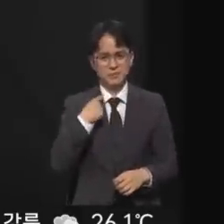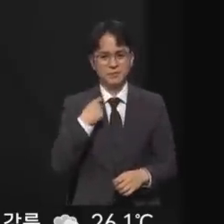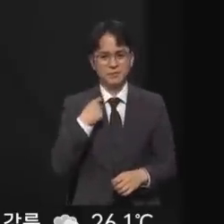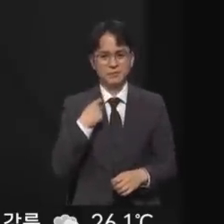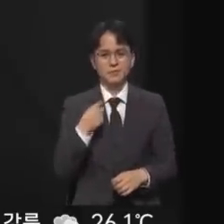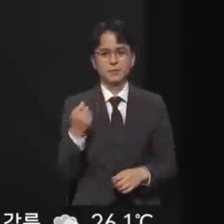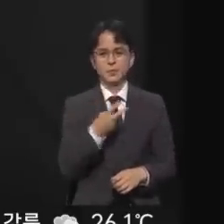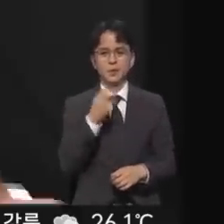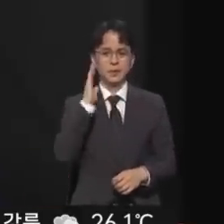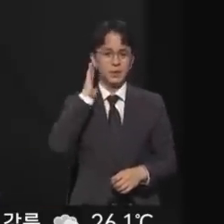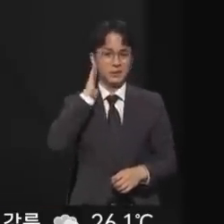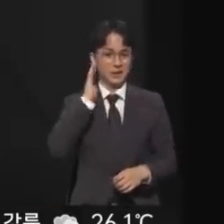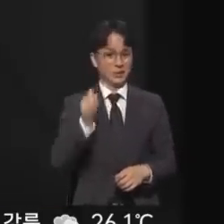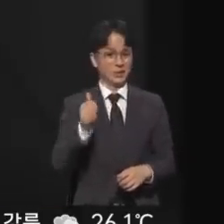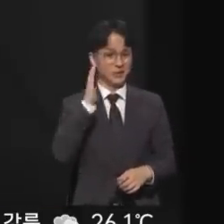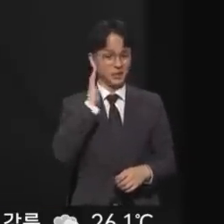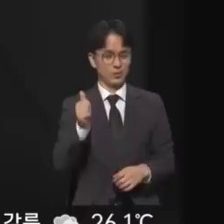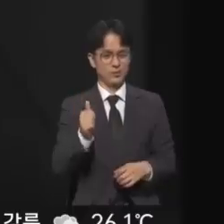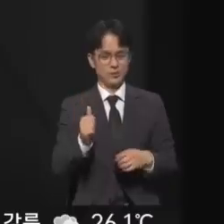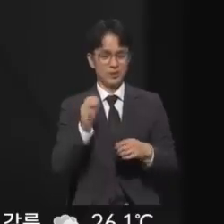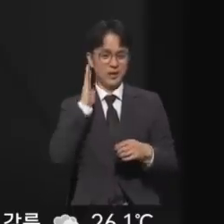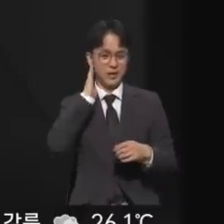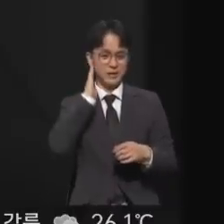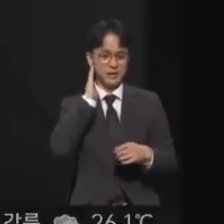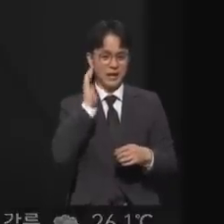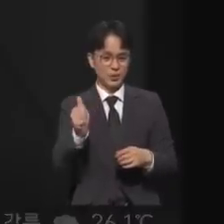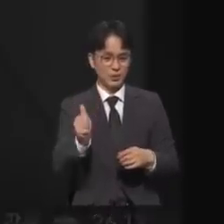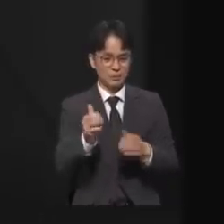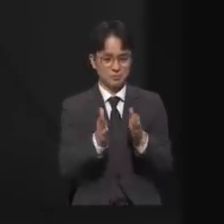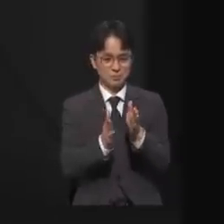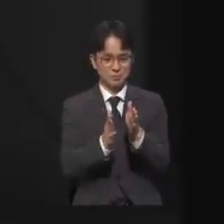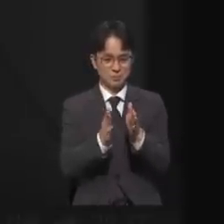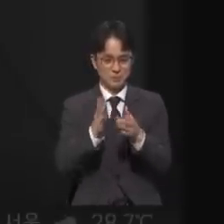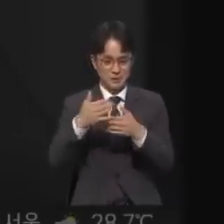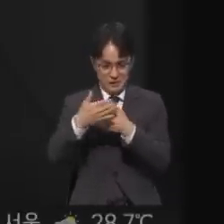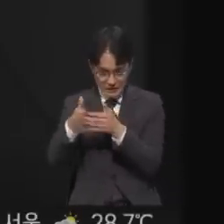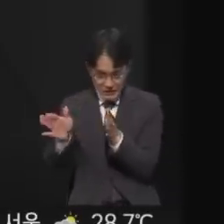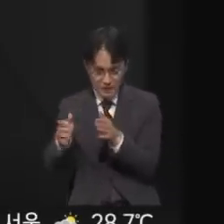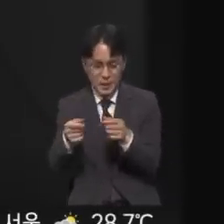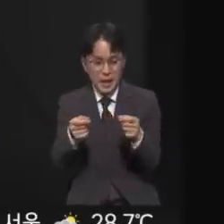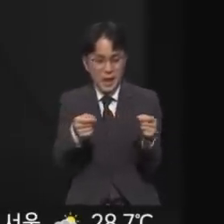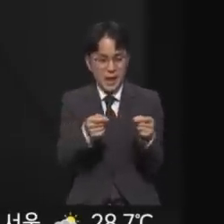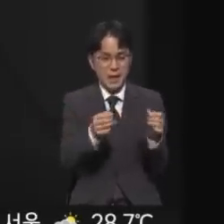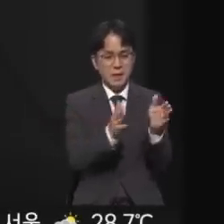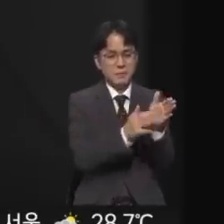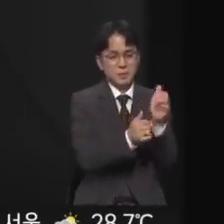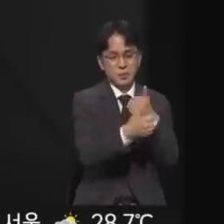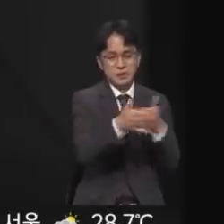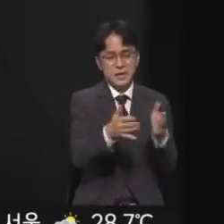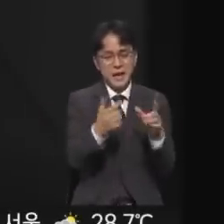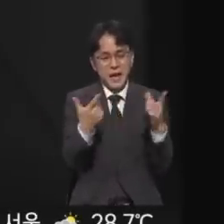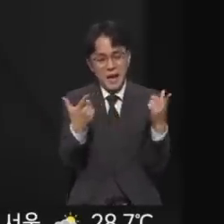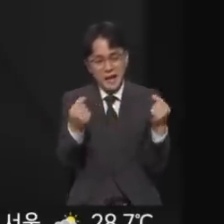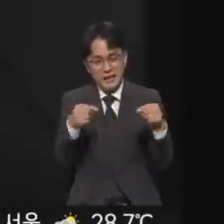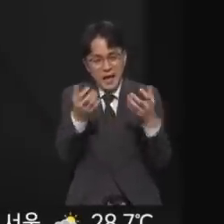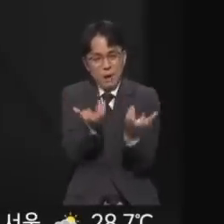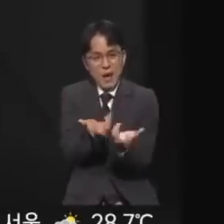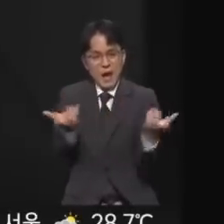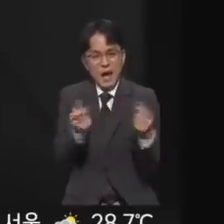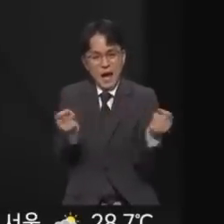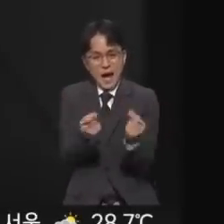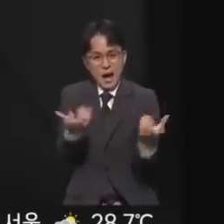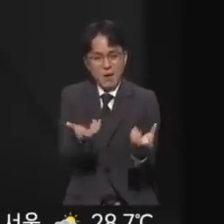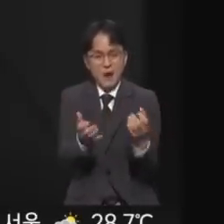소통 자락 해서 뭐 같은 층에서 뭐 근무 한다고 하는데 제가 보기에는 그런 형식적인 것으로서 소통이 되는 게 아닌가 습니다 그래서